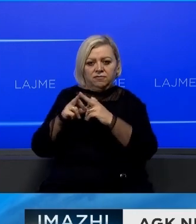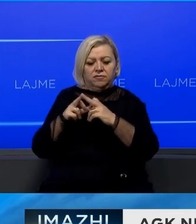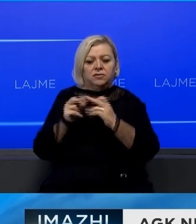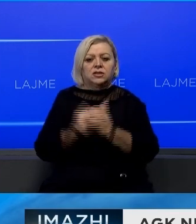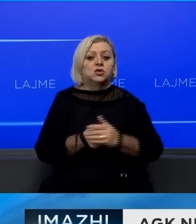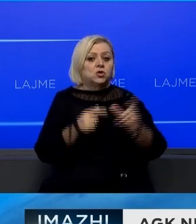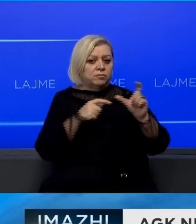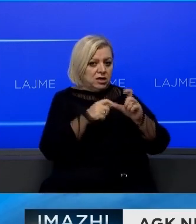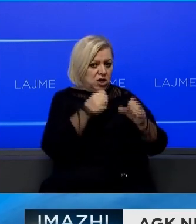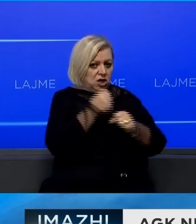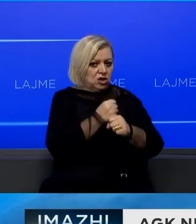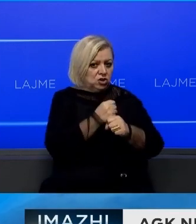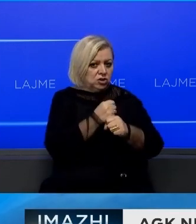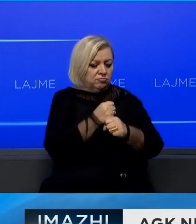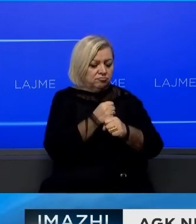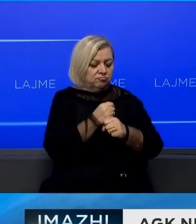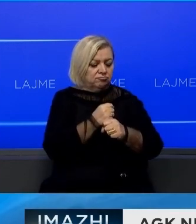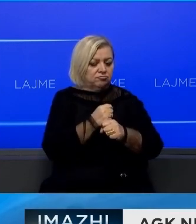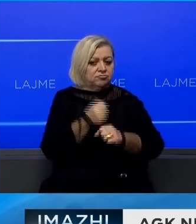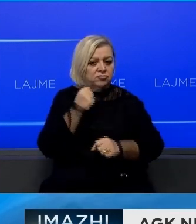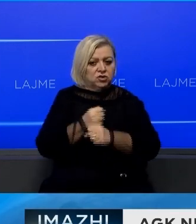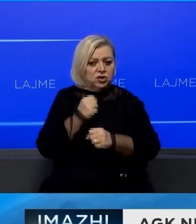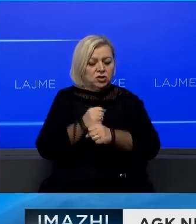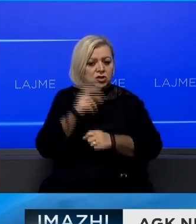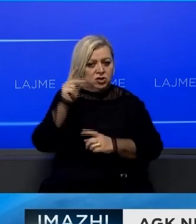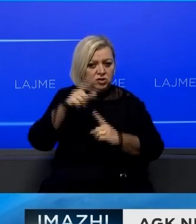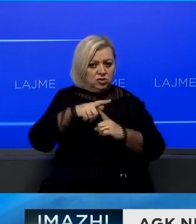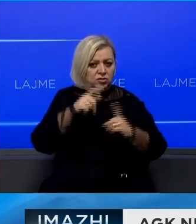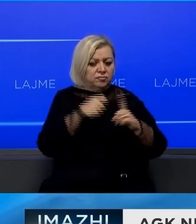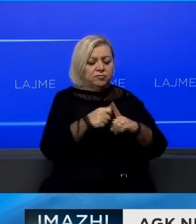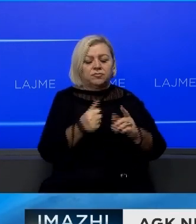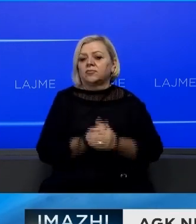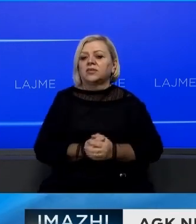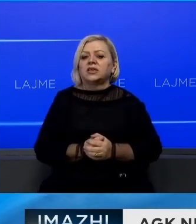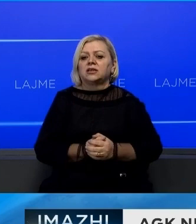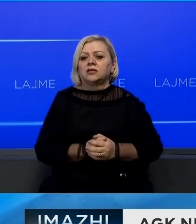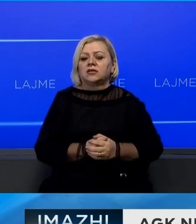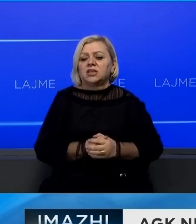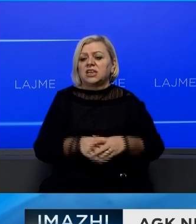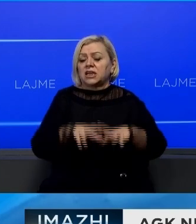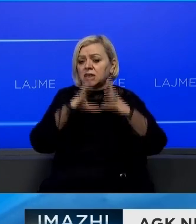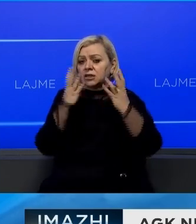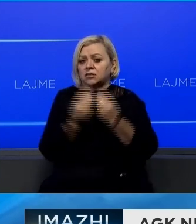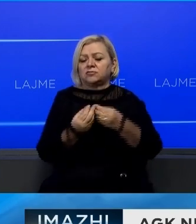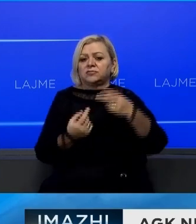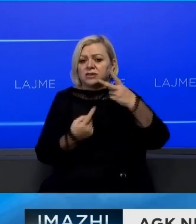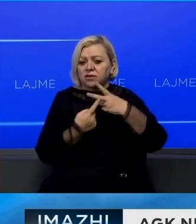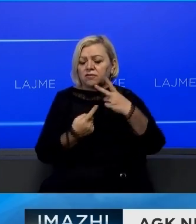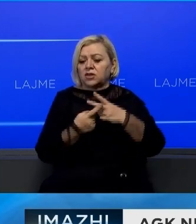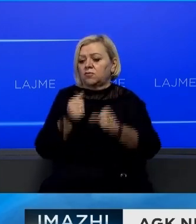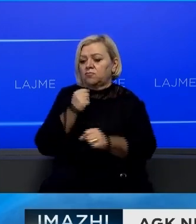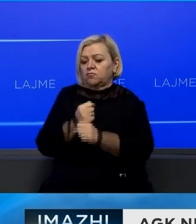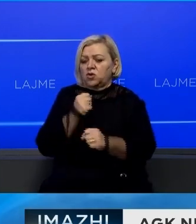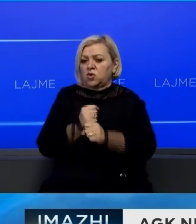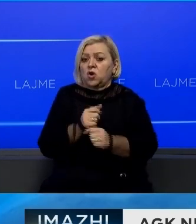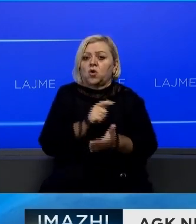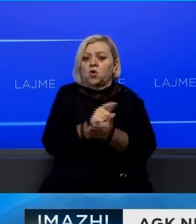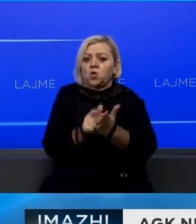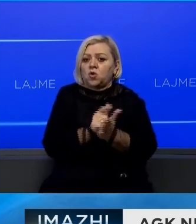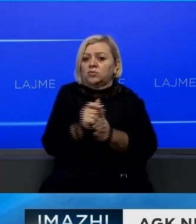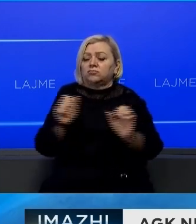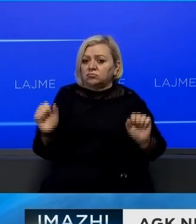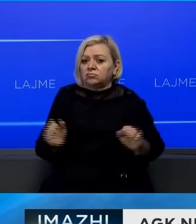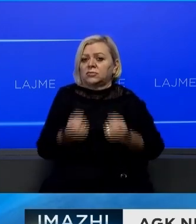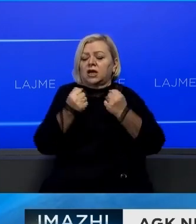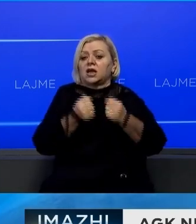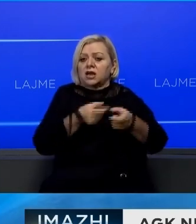Suleman Gashin, po ashtu korrespondentin shumë vjeçar të Radio Televizionit të Kosovës nga Washingtoni, të gjitha mediave, kolegë që kanë punuar në kohë të vështira gjatë luftës, kanë